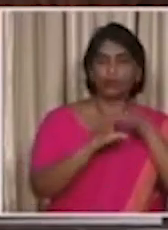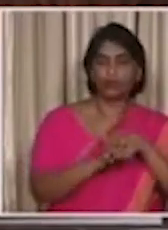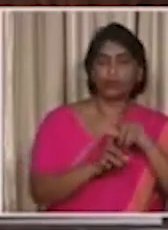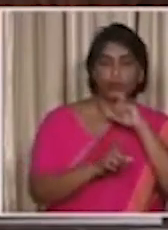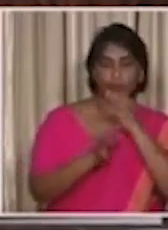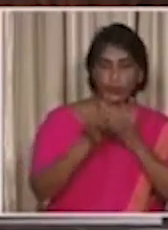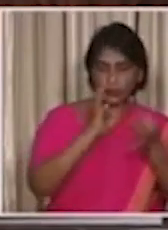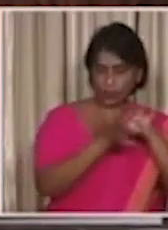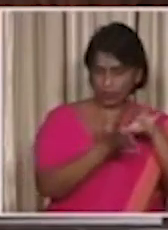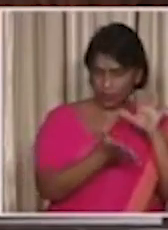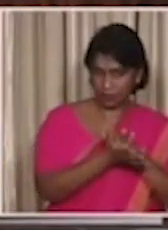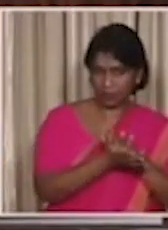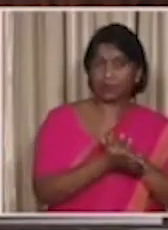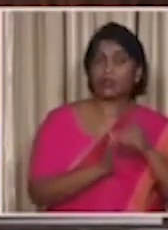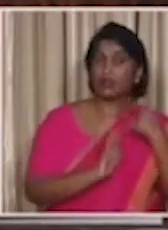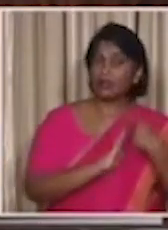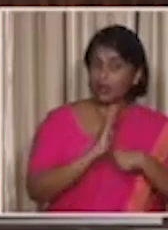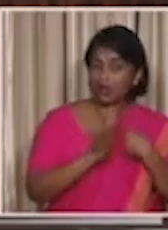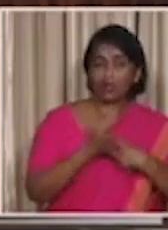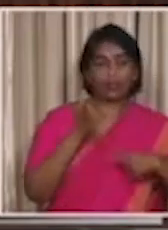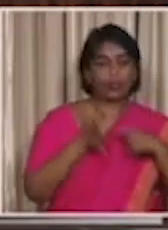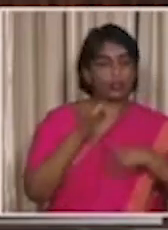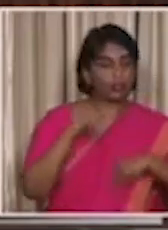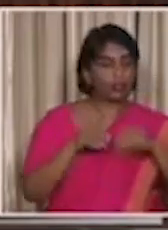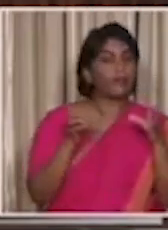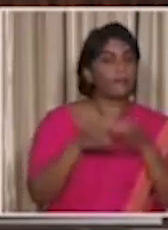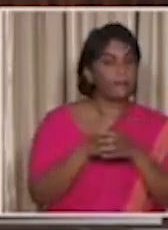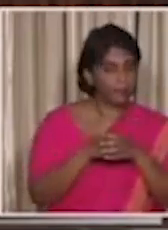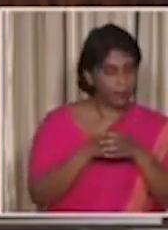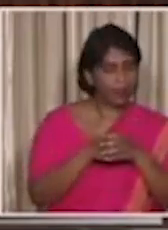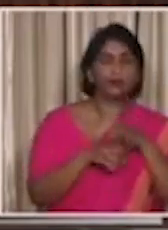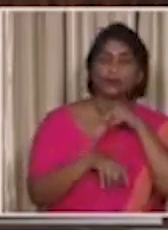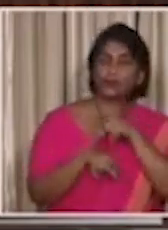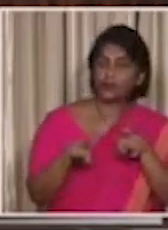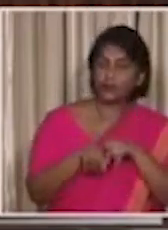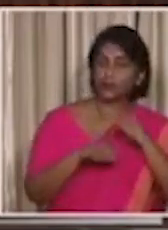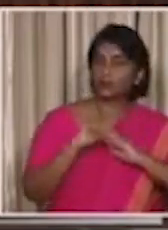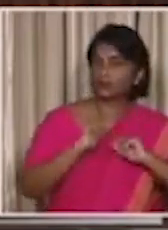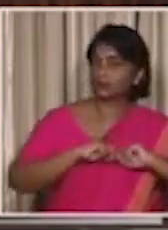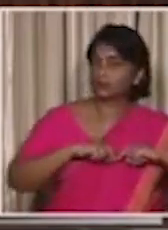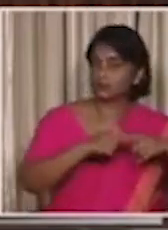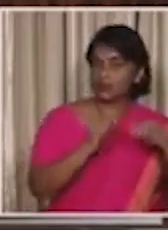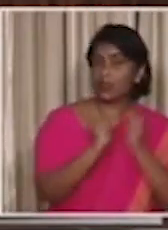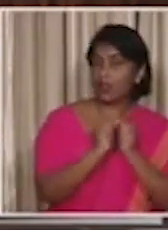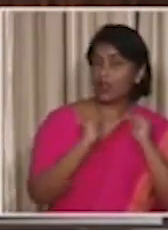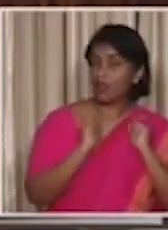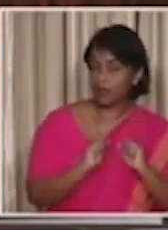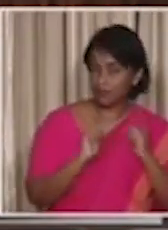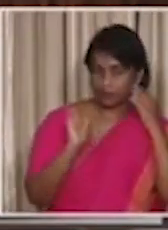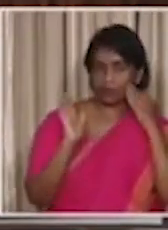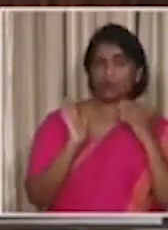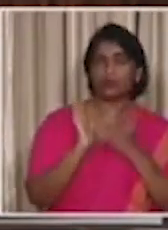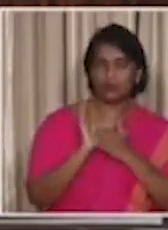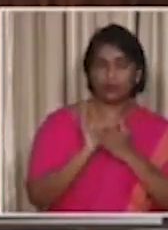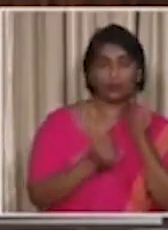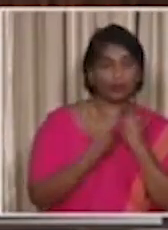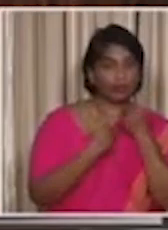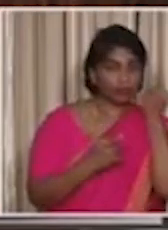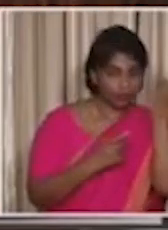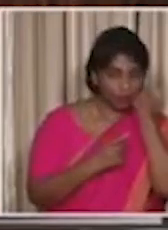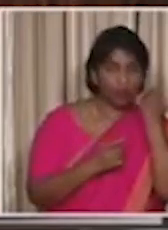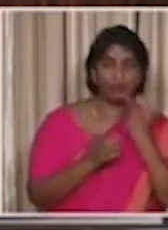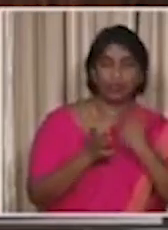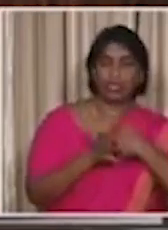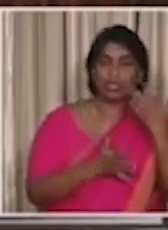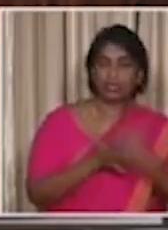පවා තිබෙනවා. ලාංකේය දේශපාලන පක්ෂ සහ ඒවා ක්‍රියාත්මක විය යුතු ක්‍රමවේදය පිළිබඳ සොයා බලා